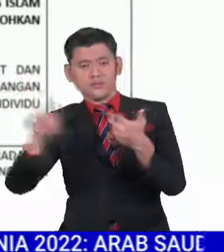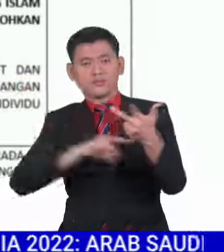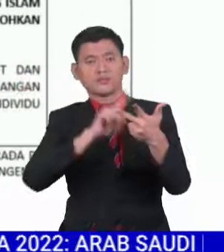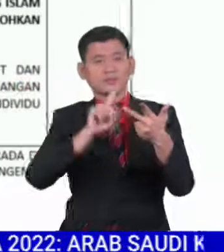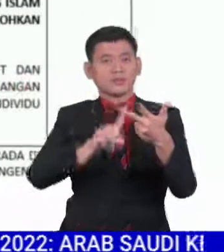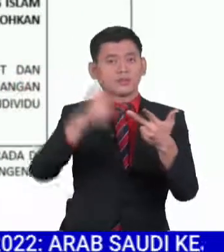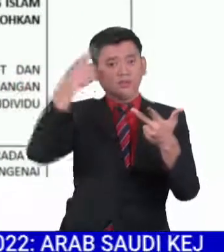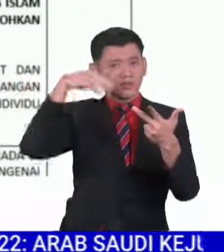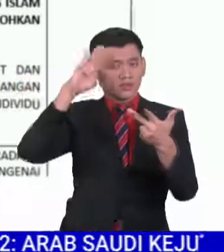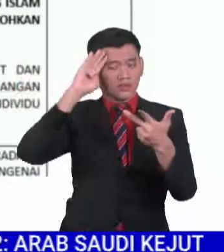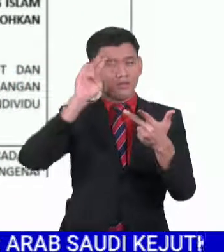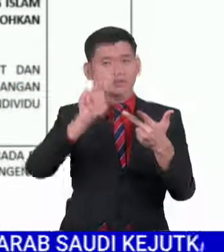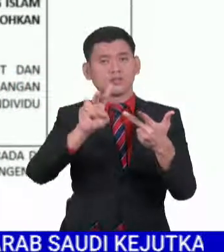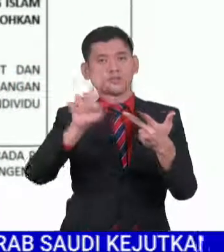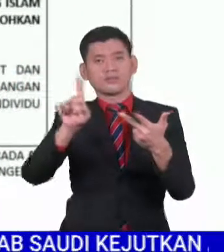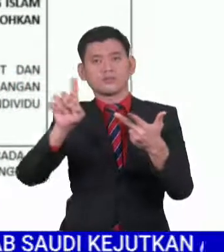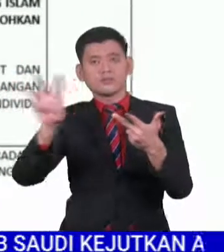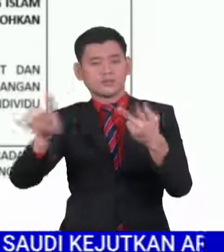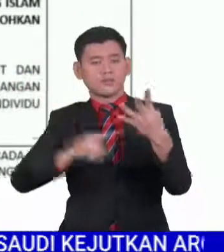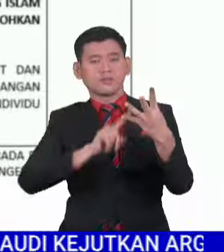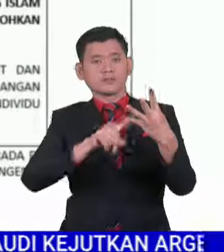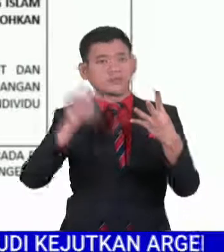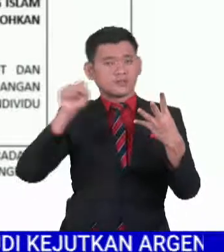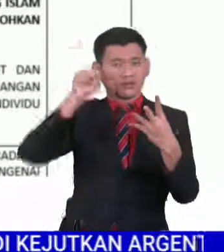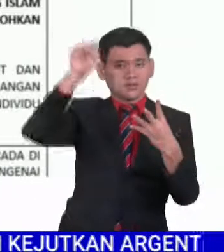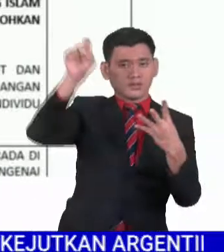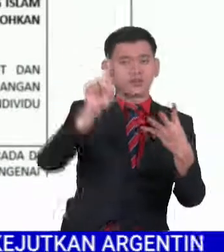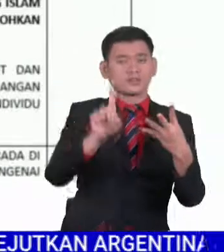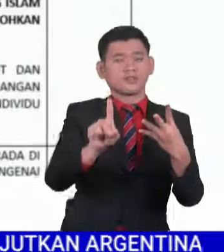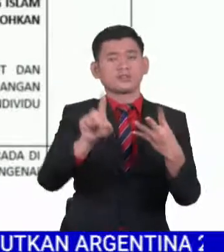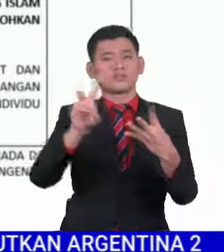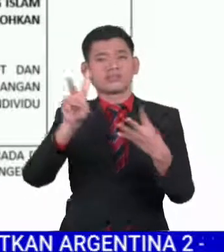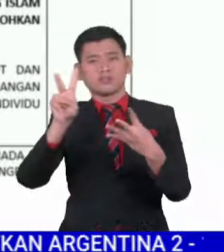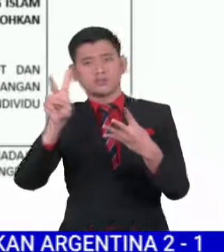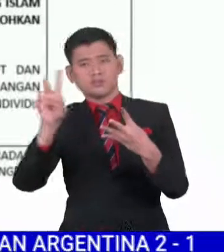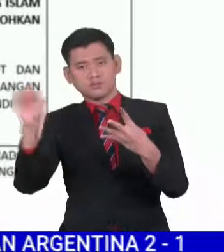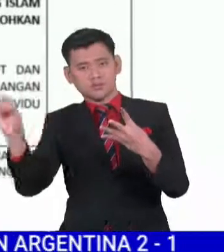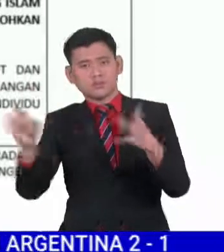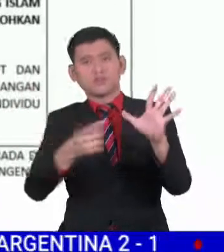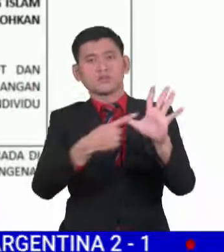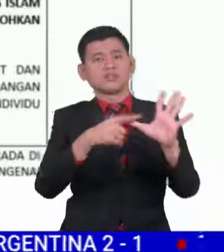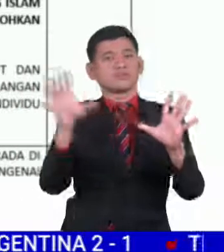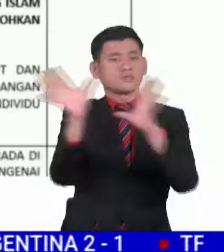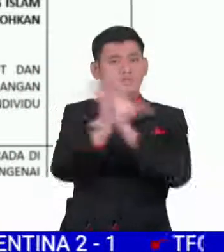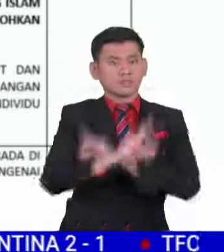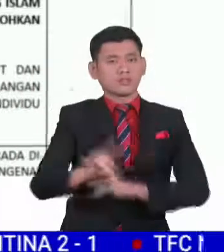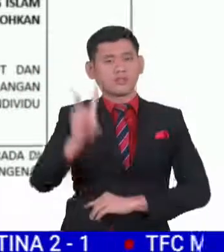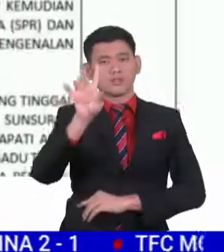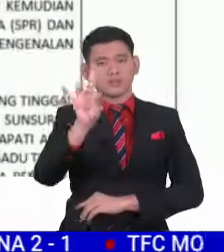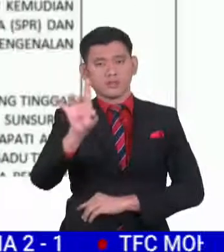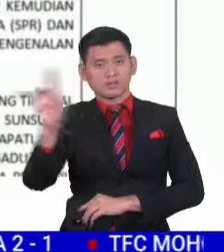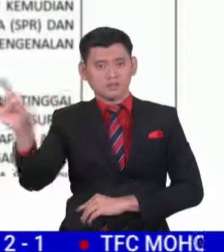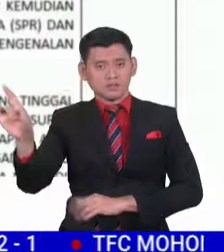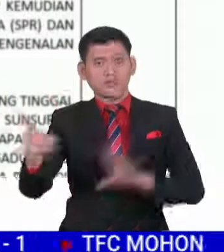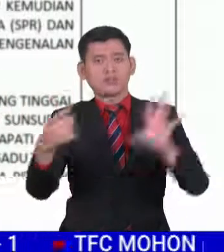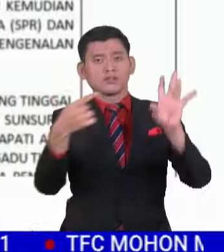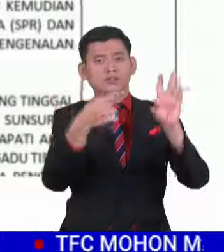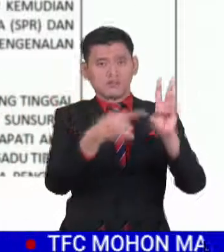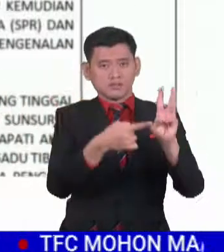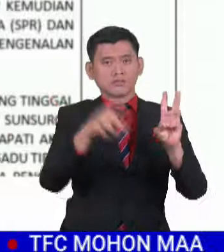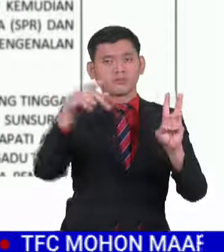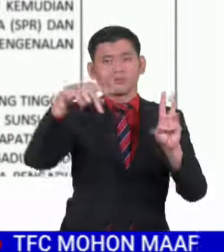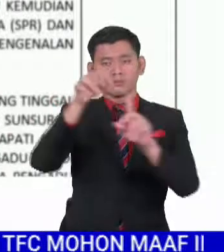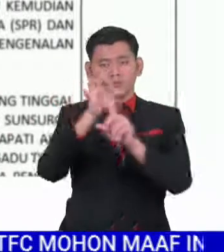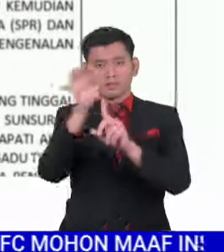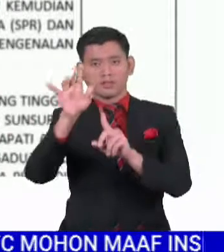Perlis 214, Sabah 120, Sarawak 88, Pulau Pinang 85,